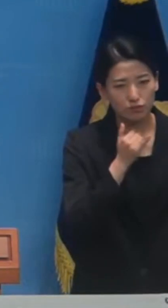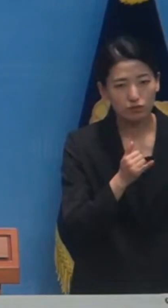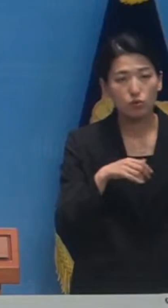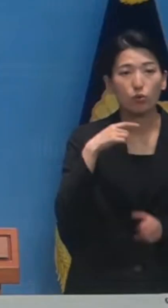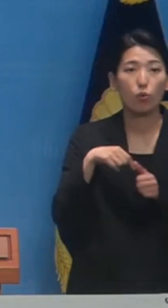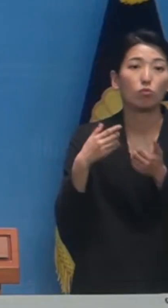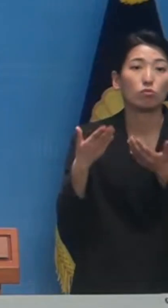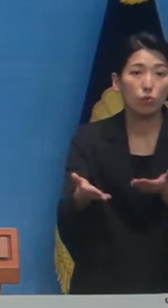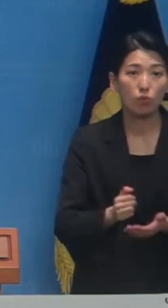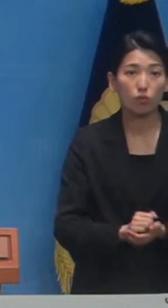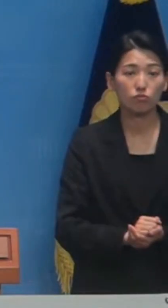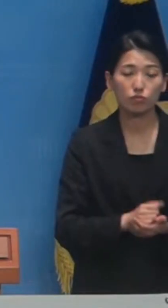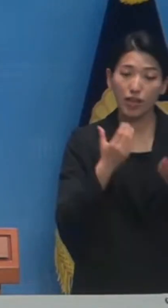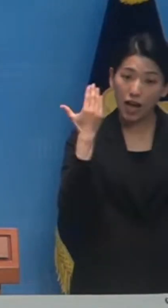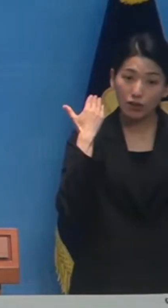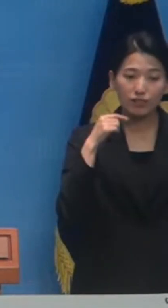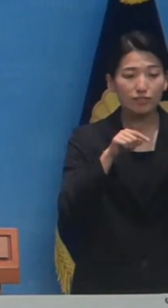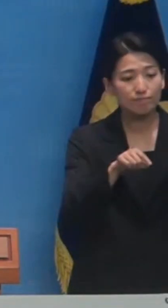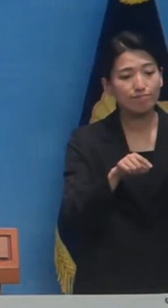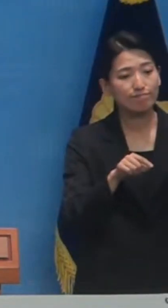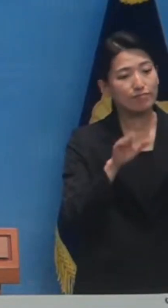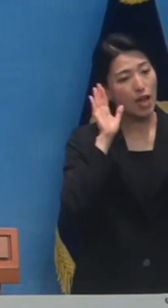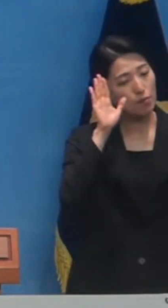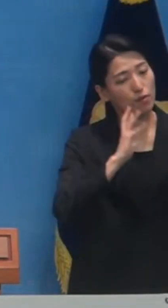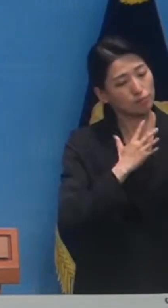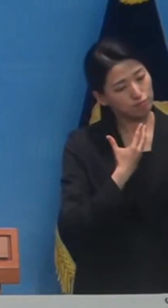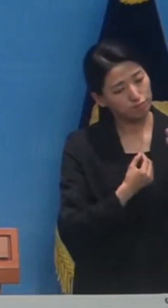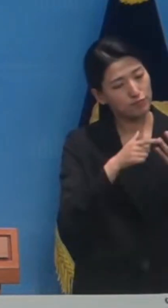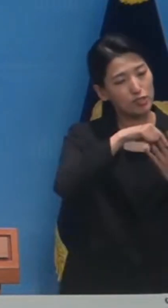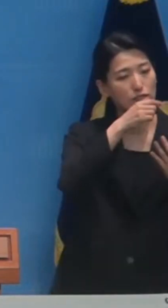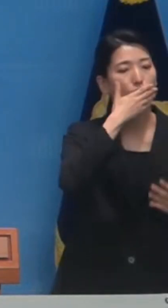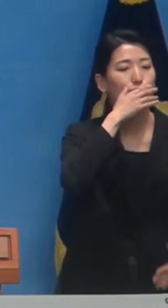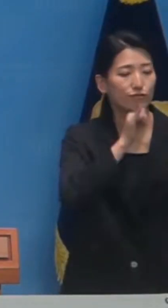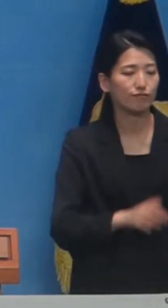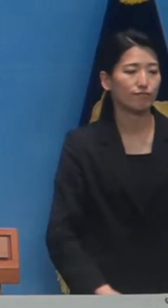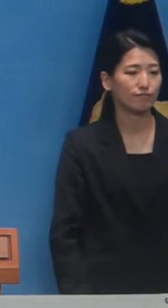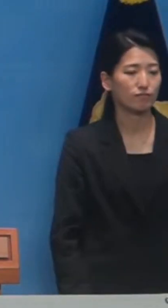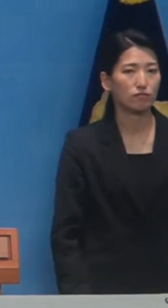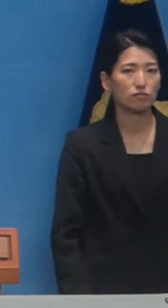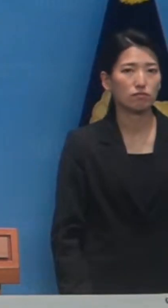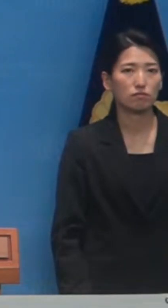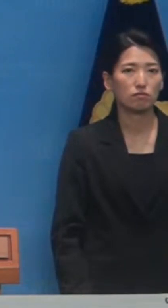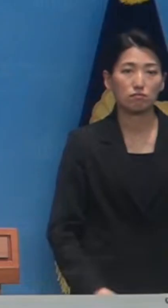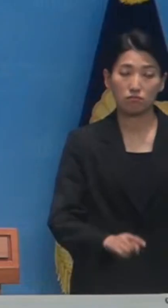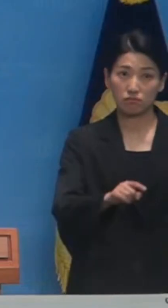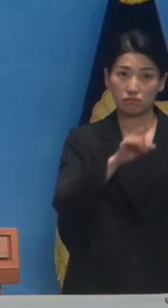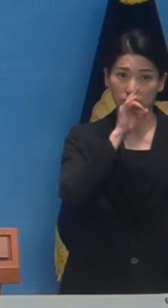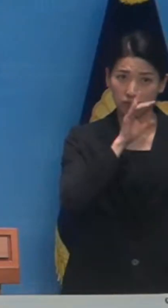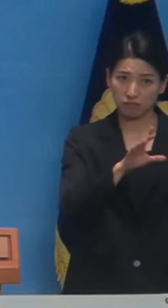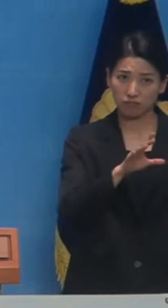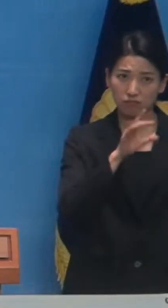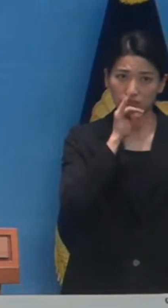학교에서 성전환을 선택할 자유를 가르치며 반대하면 차별로 낙인을 찍습니다.